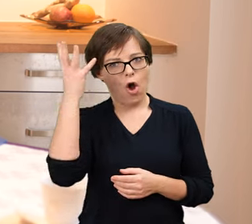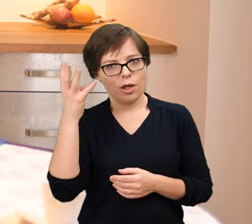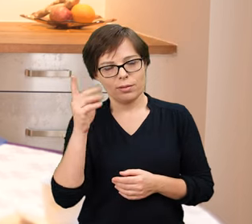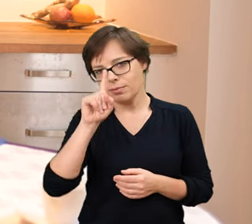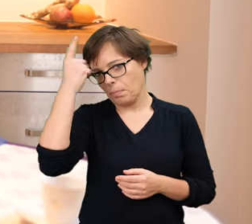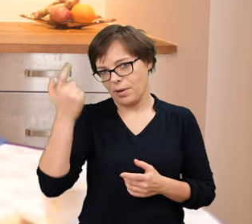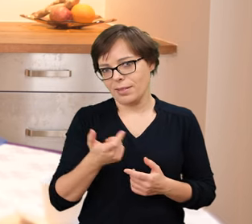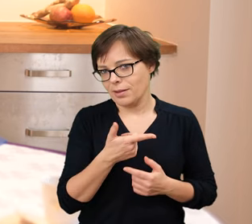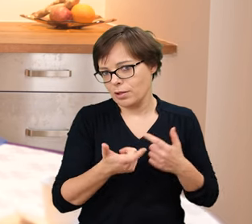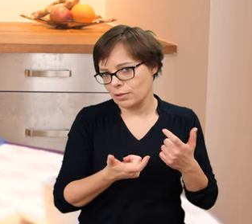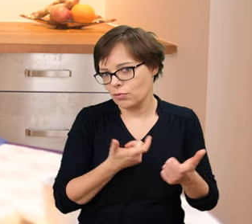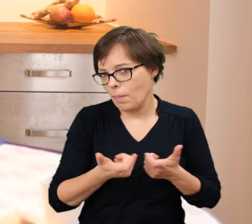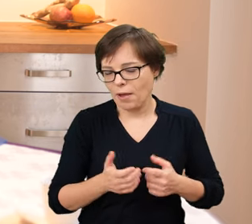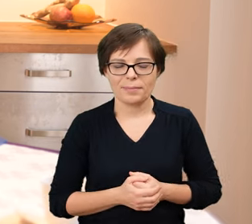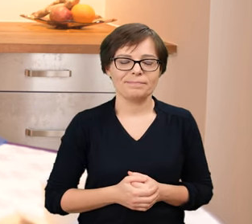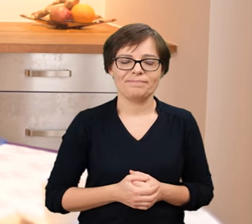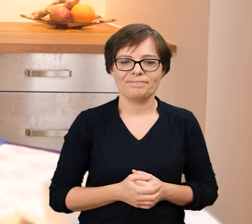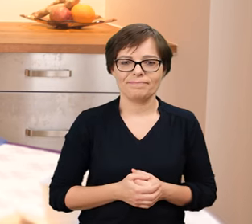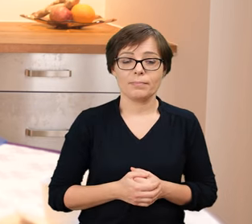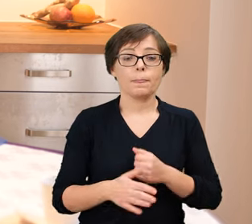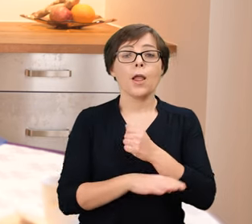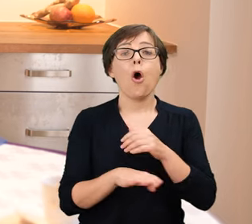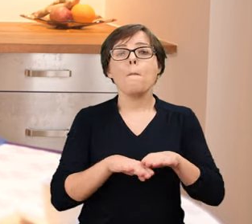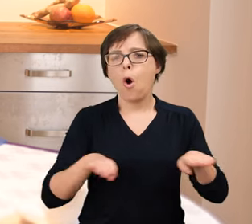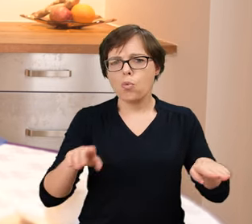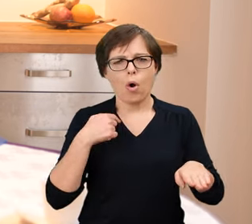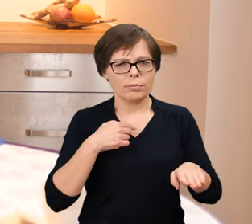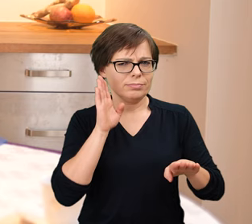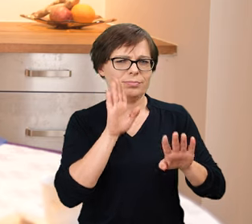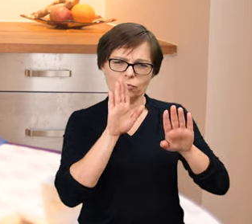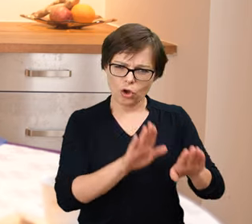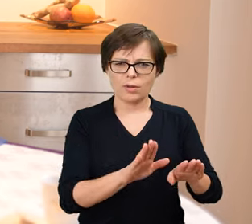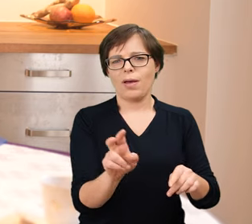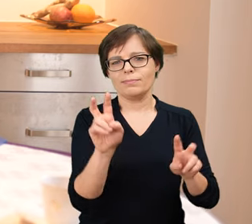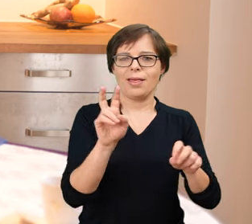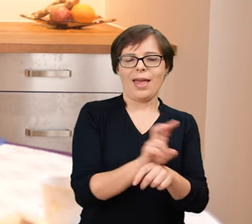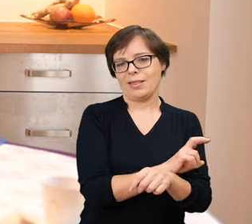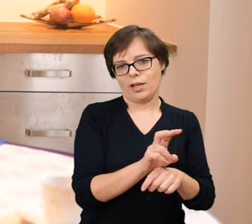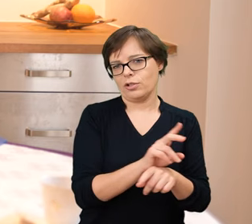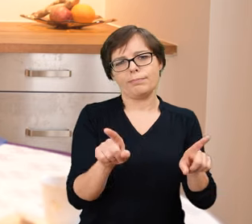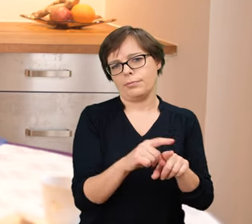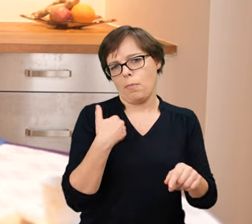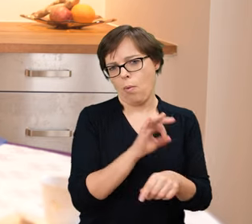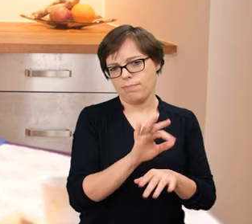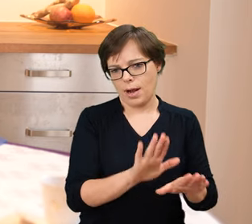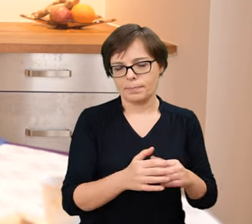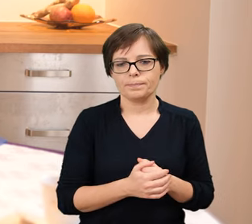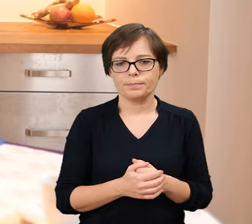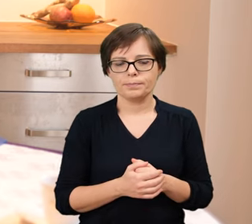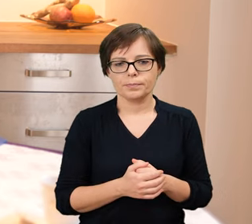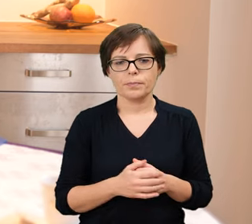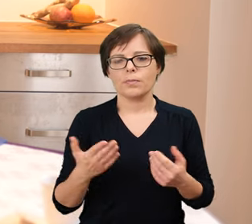się zabieg. Podłogę zostawiłem taką techniczną, jaką zaprojektowano.